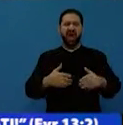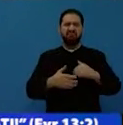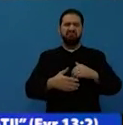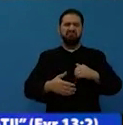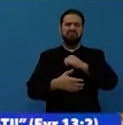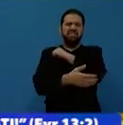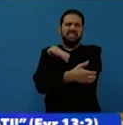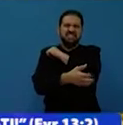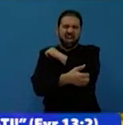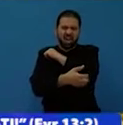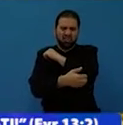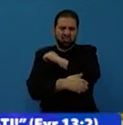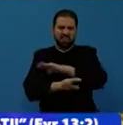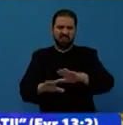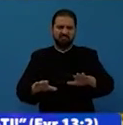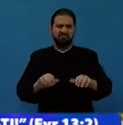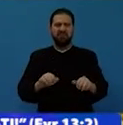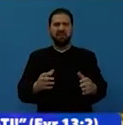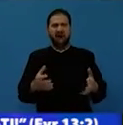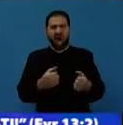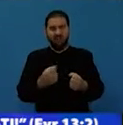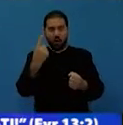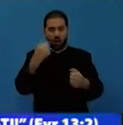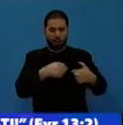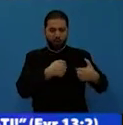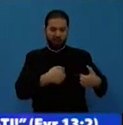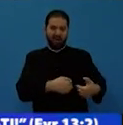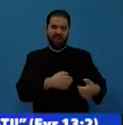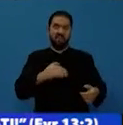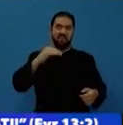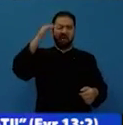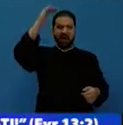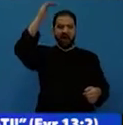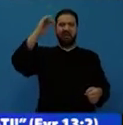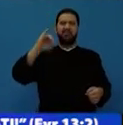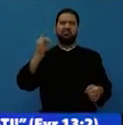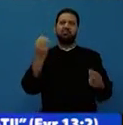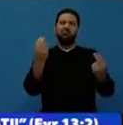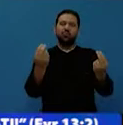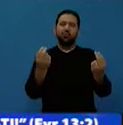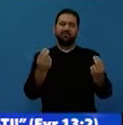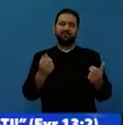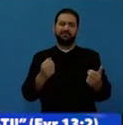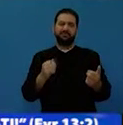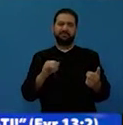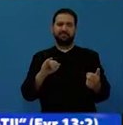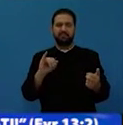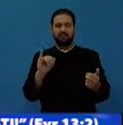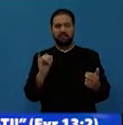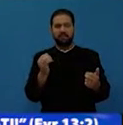am spune noi cei de astăzi, avea o inimă extraordinar de mare și de bună și